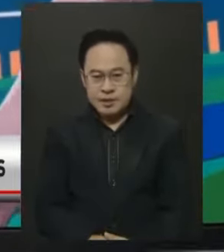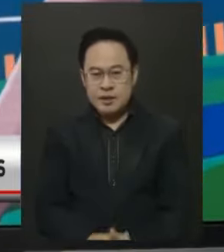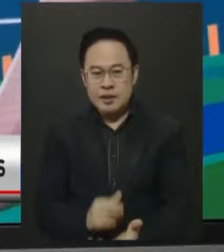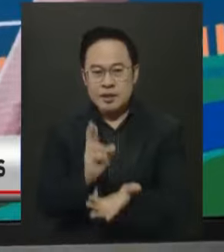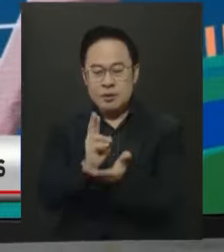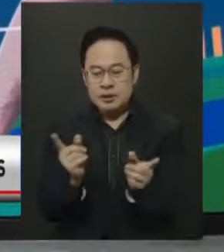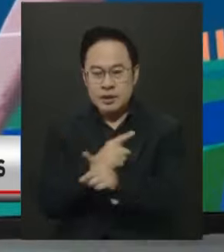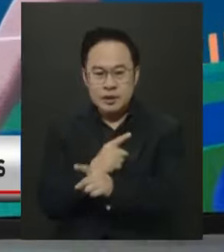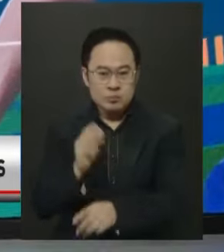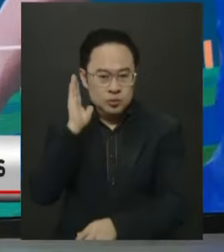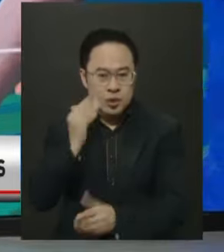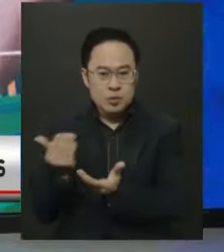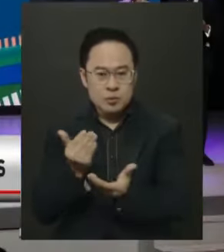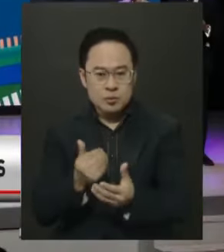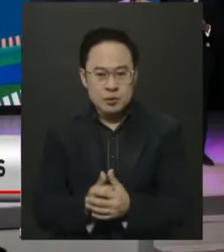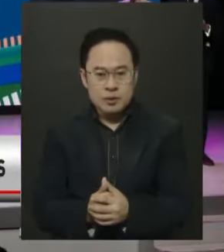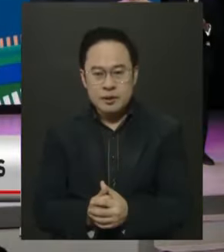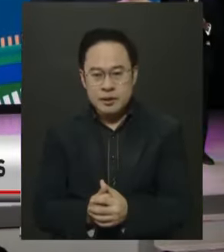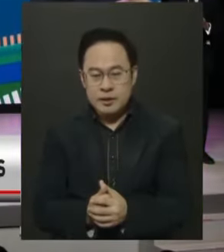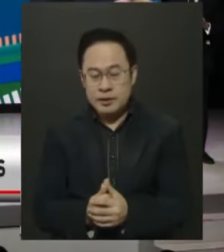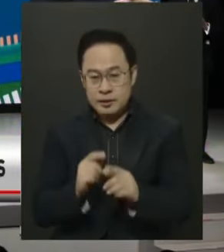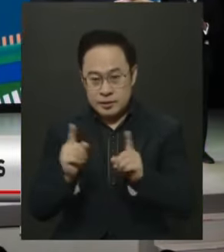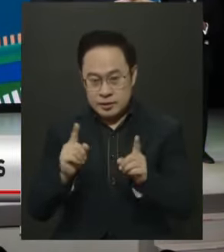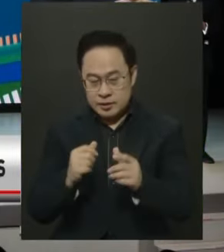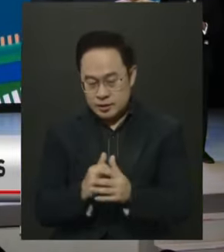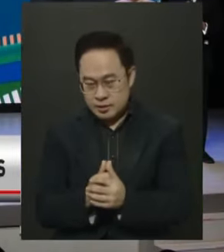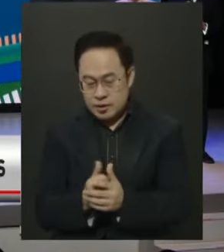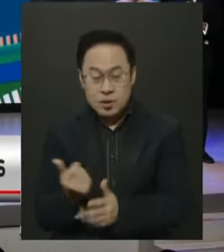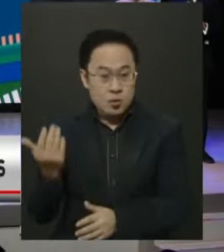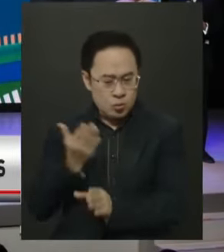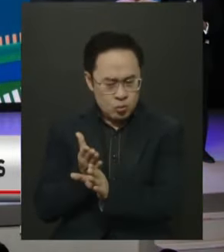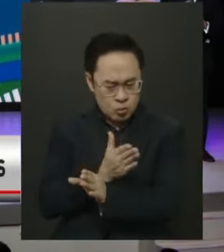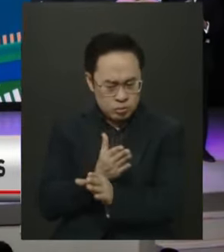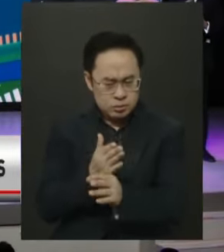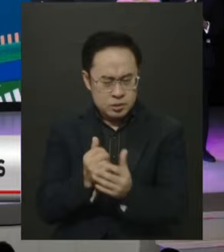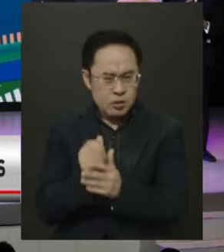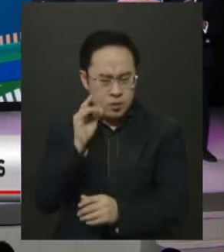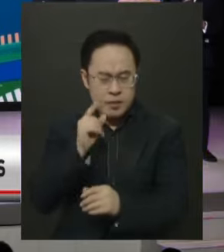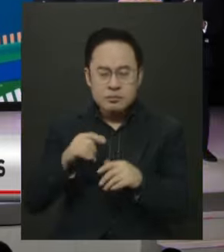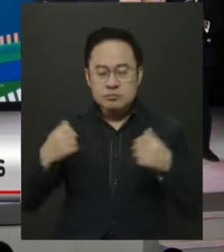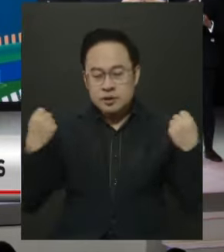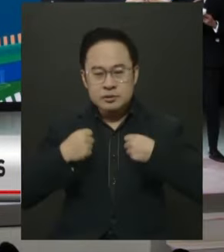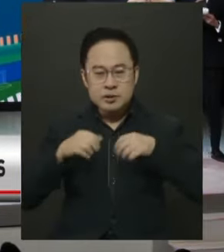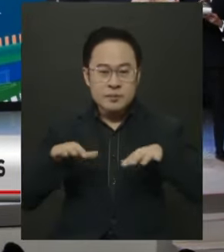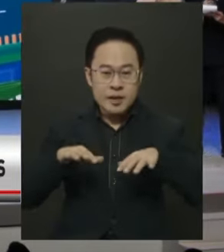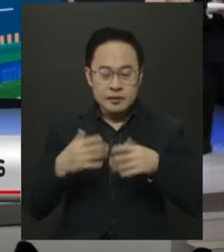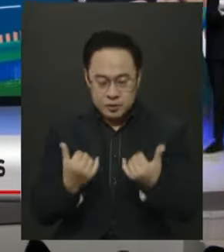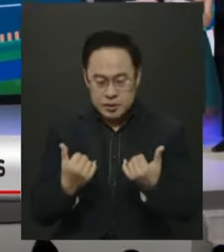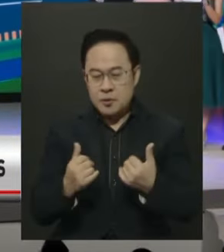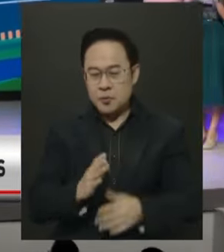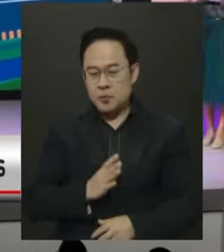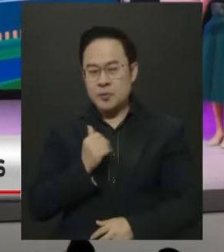ชายนะครับค่ะนี่คนลลกกนเลยนะ ตองเลไปเจอก่อนวันหนึ่งก็ค